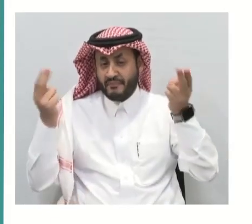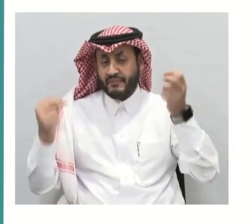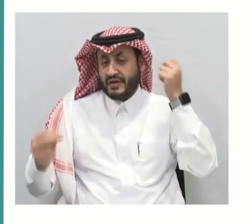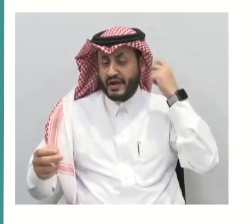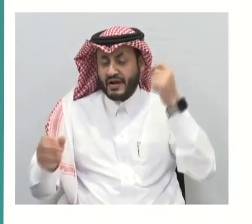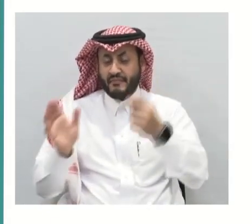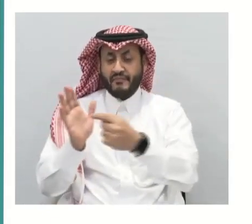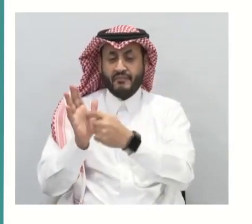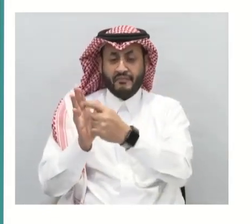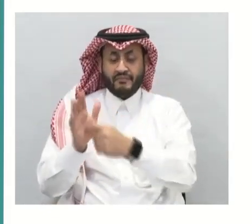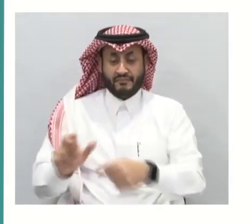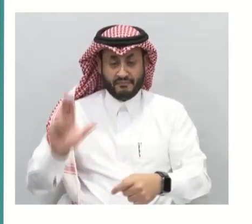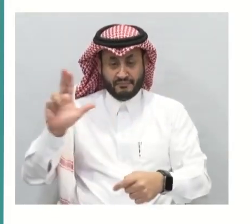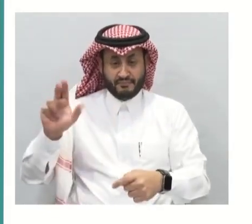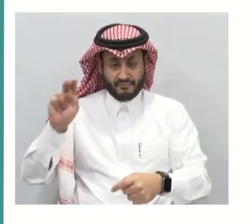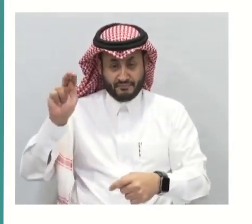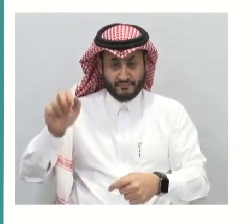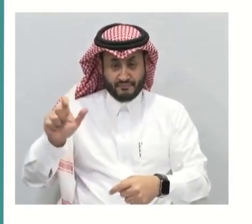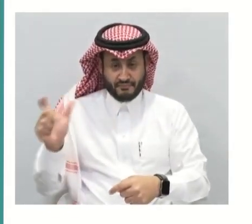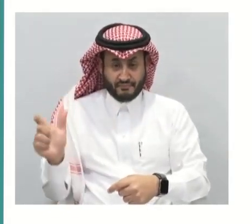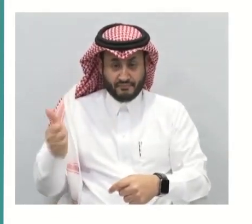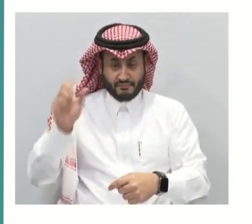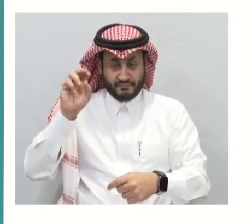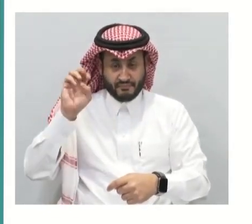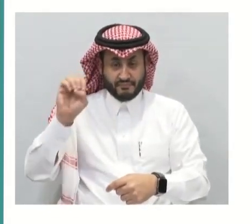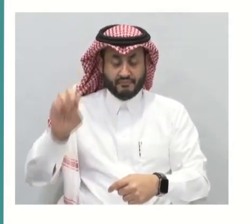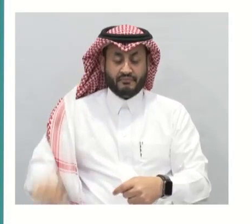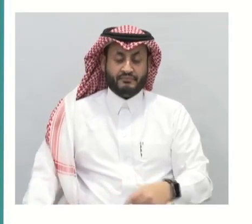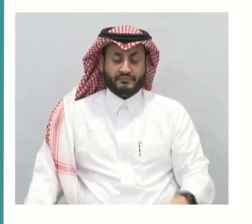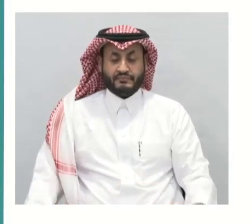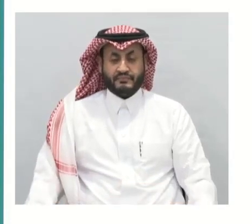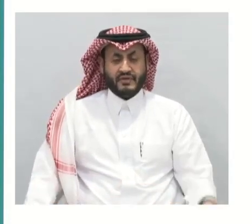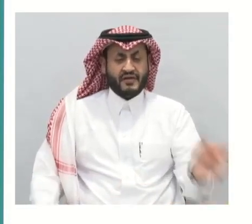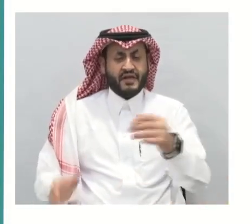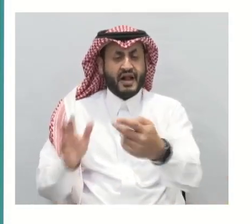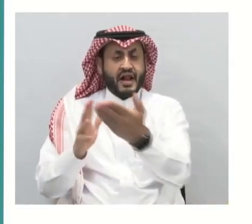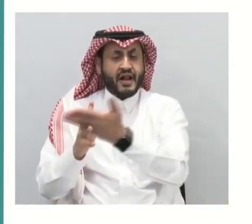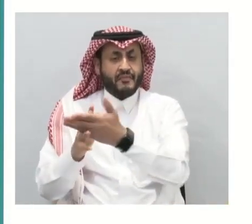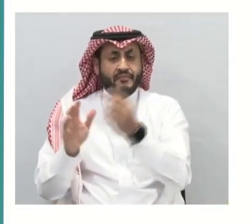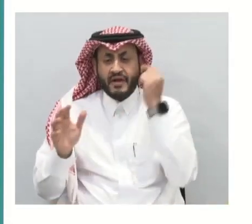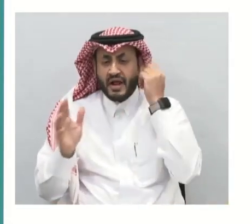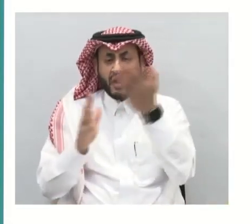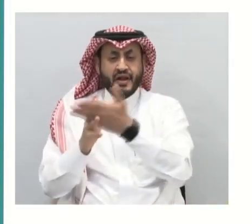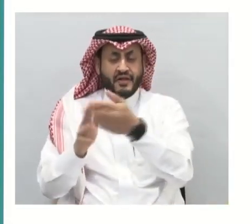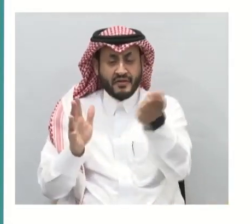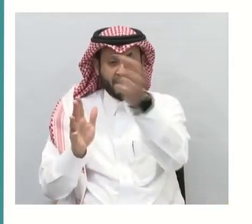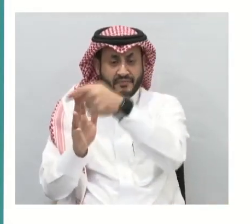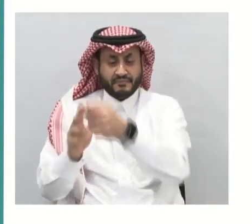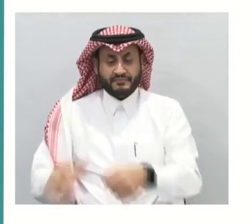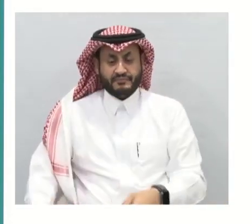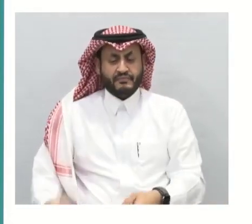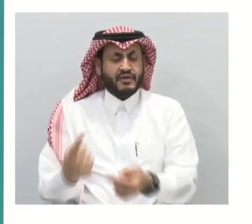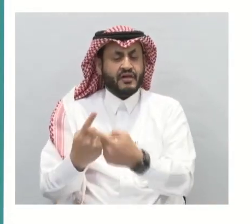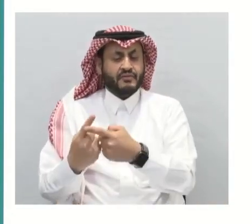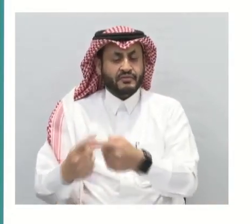السمعيه ترسلها القناه السمعيه الى الاذن الوسطى ماذا يوجد في اول في بدايه الاذن